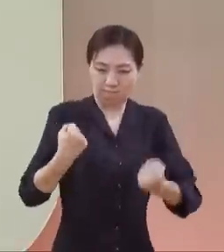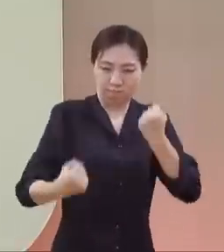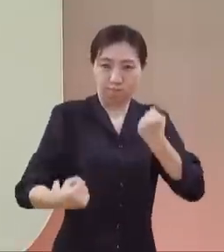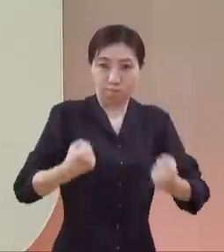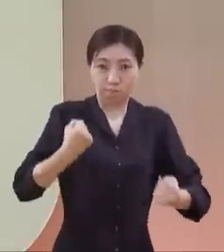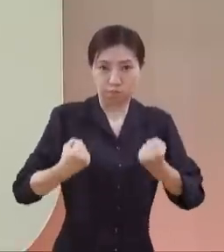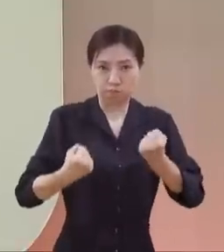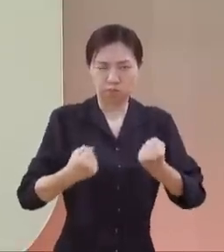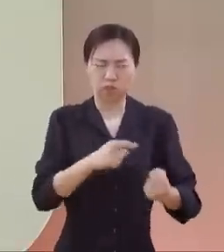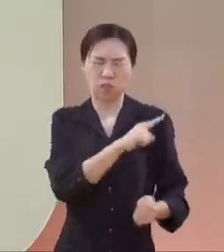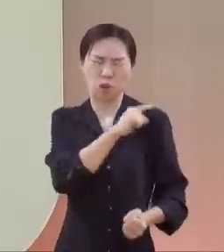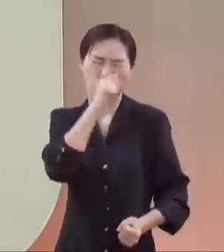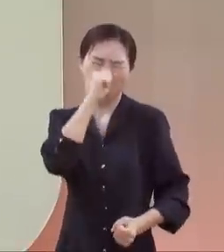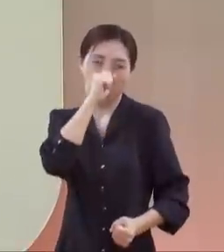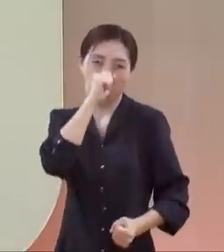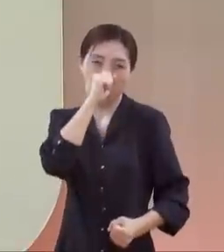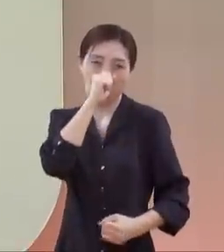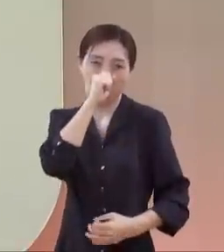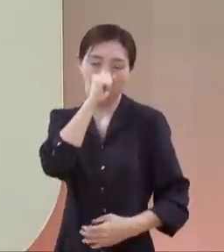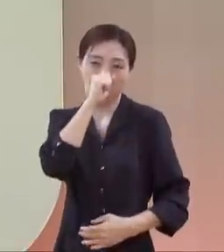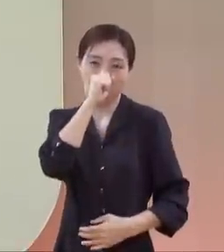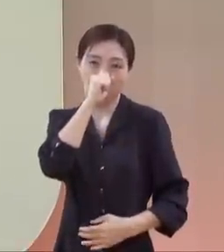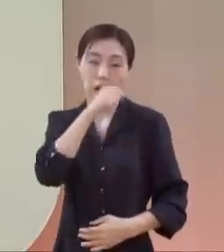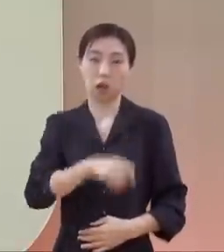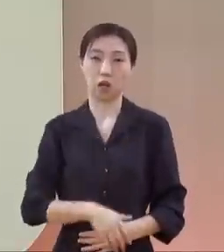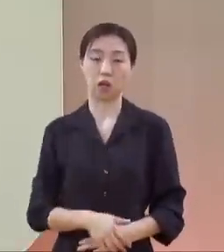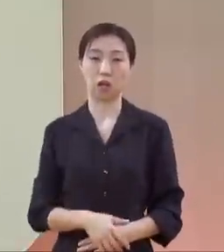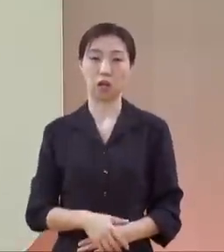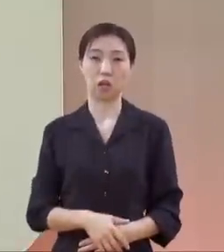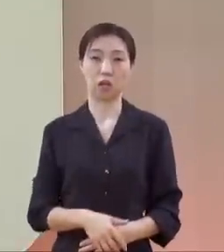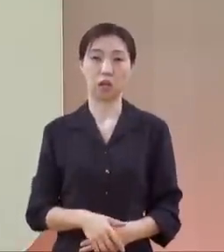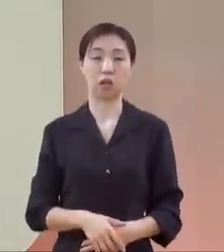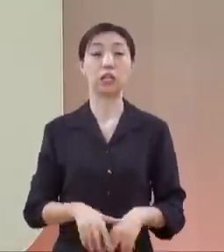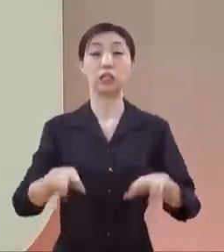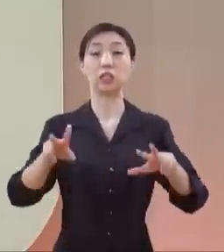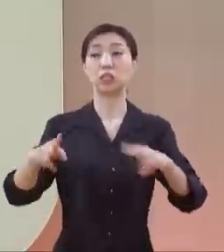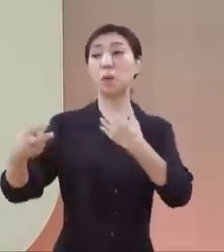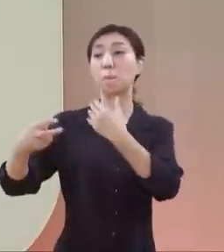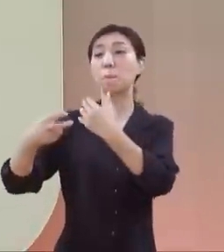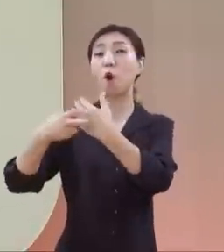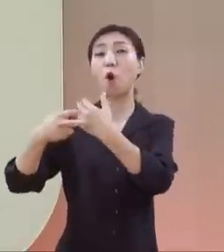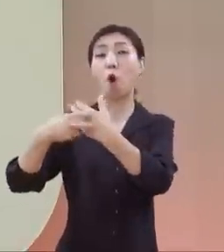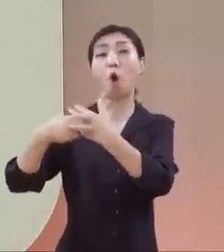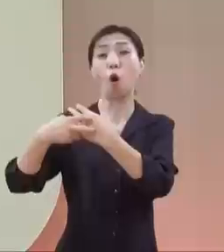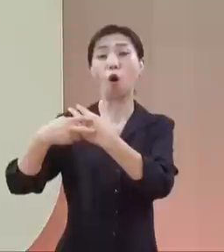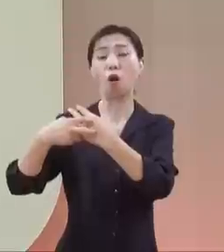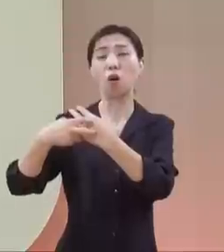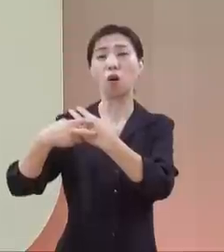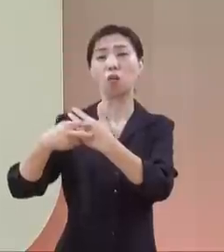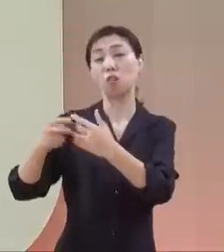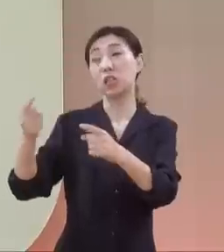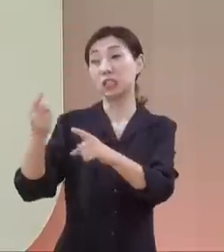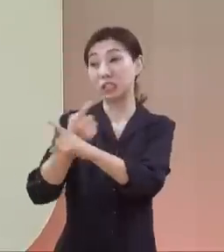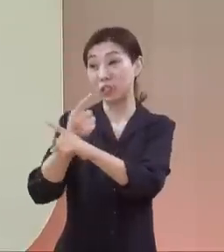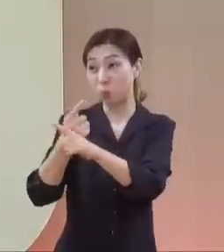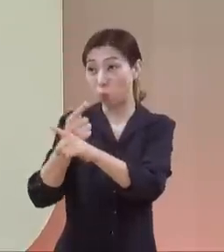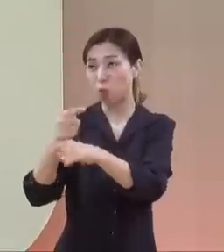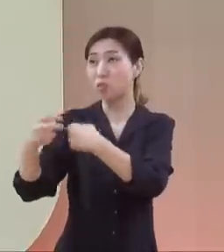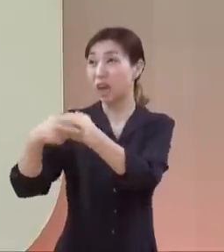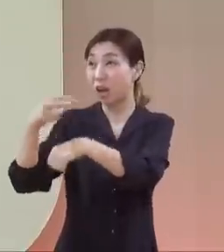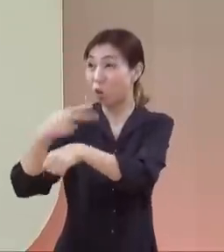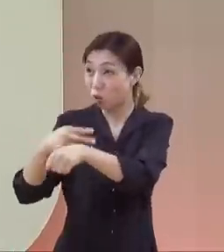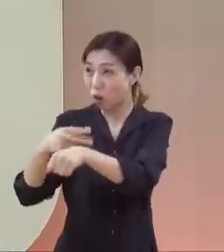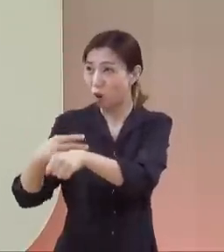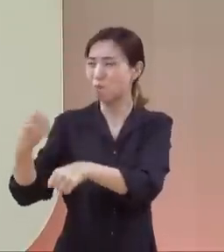좋은 방법이다라고 그래서 현대 의술 현대의 의료계에 계시는 의사